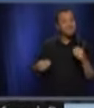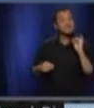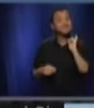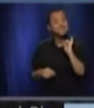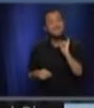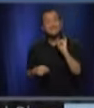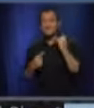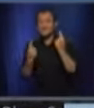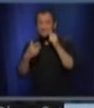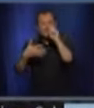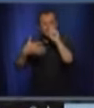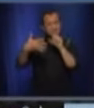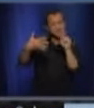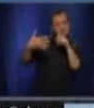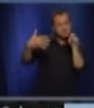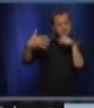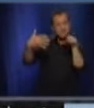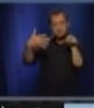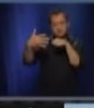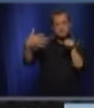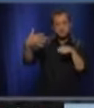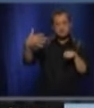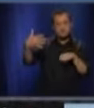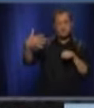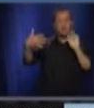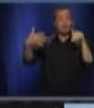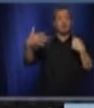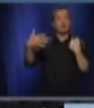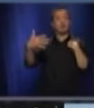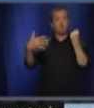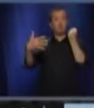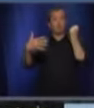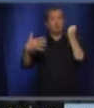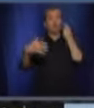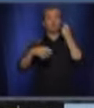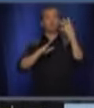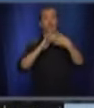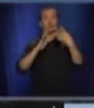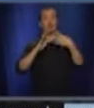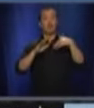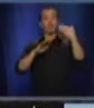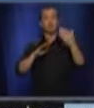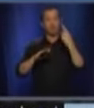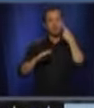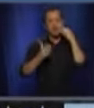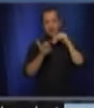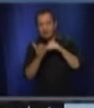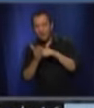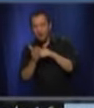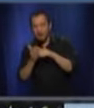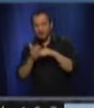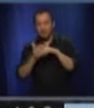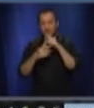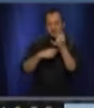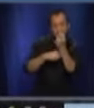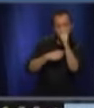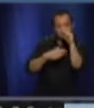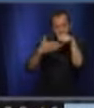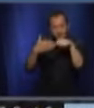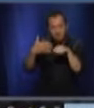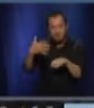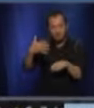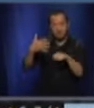a assez de symptômes, attendez 24 heures, reposez les mêmes questions le lendemain. Ça, je pense que ça éviterait beaucoup de gens